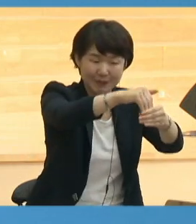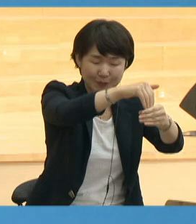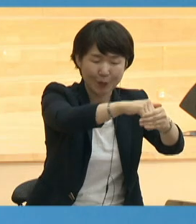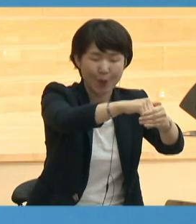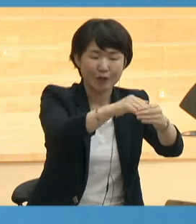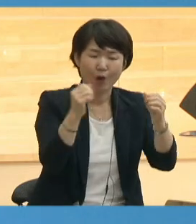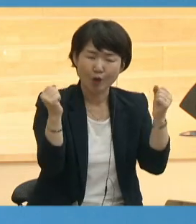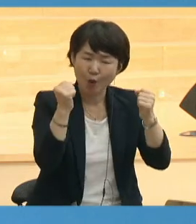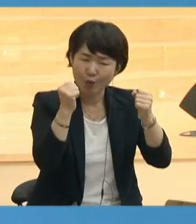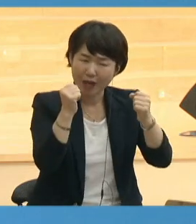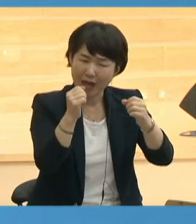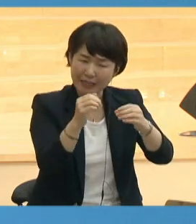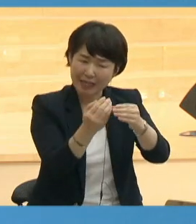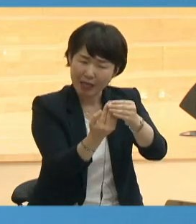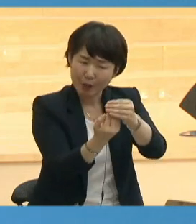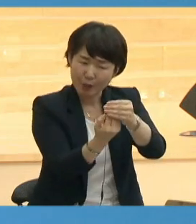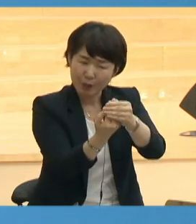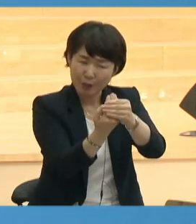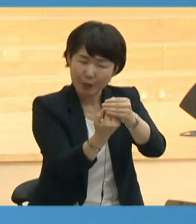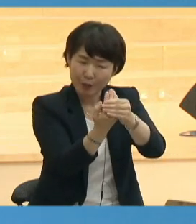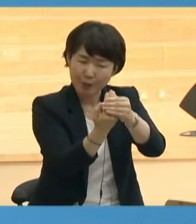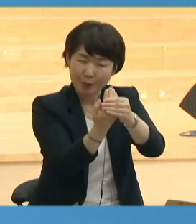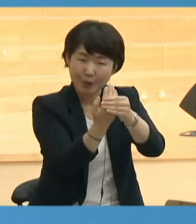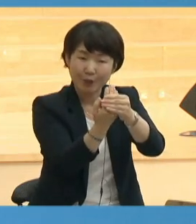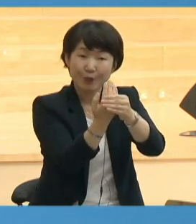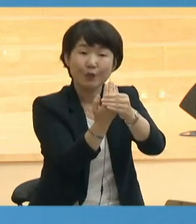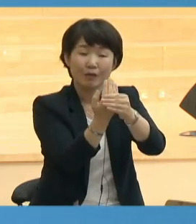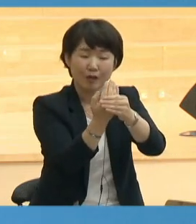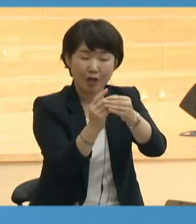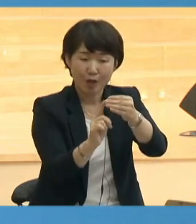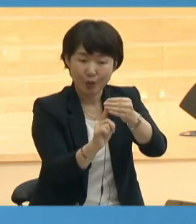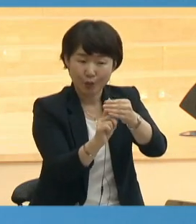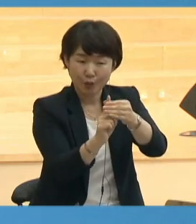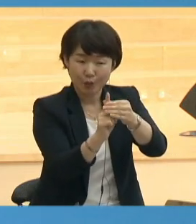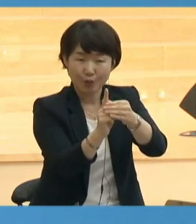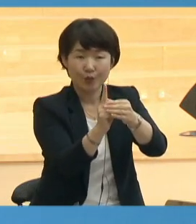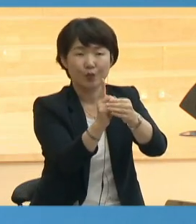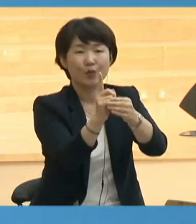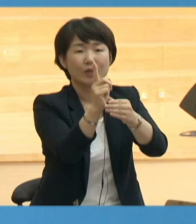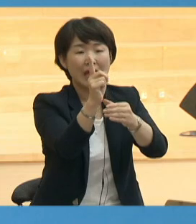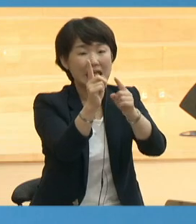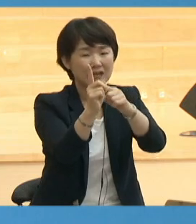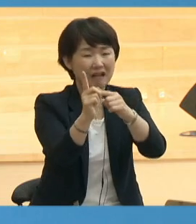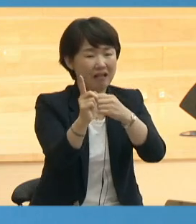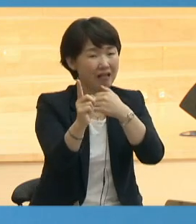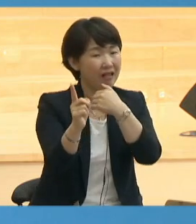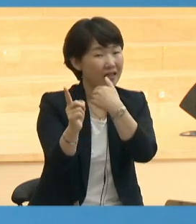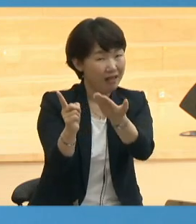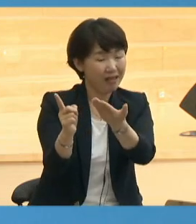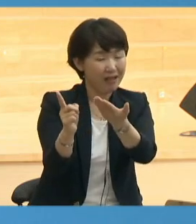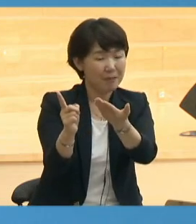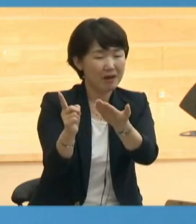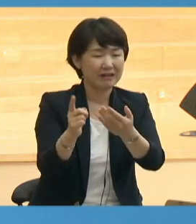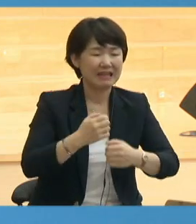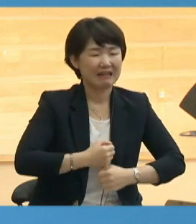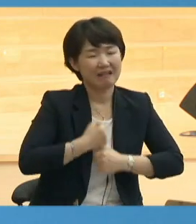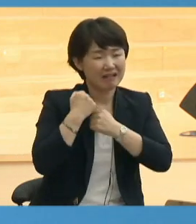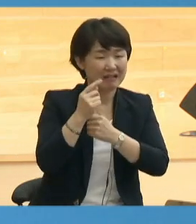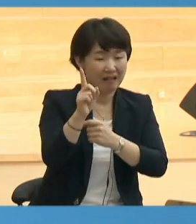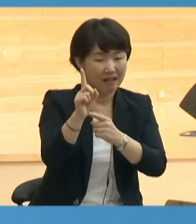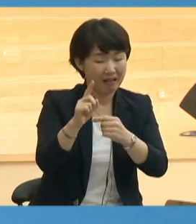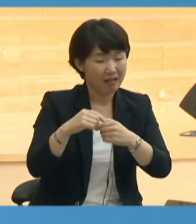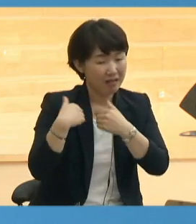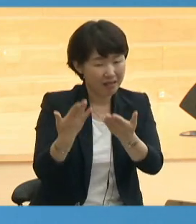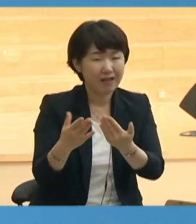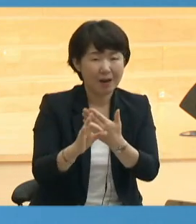올라오자 겨울에 반죽에 싹이 잘 옵니다 근데 그걸 그냥 누명 깨 얼 박아주고 그냥 두면